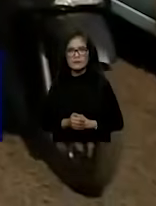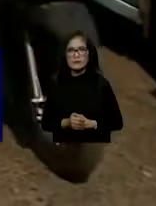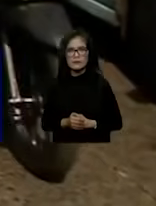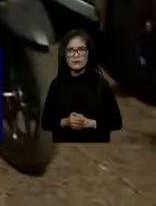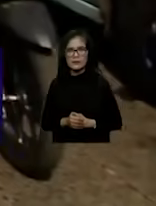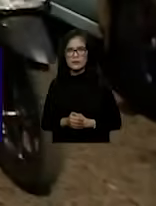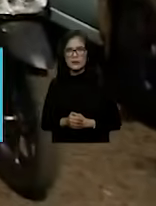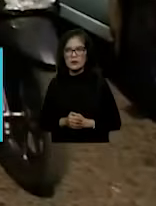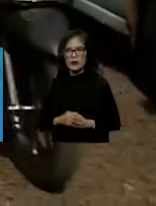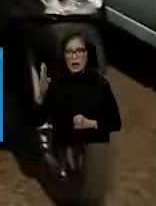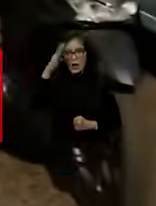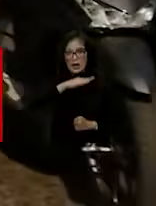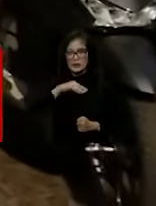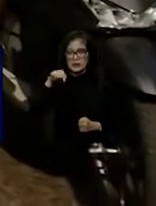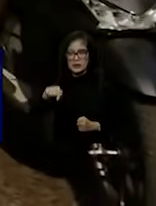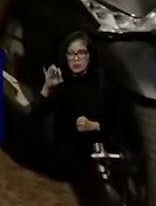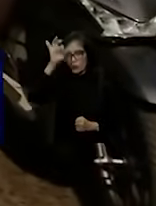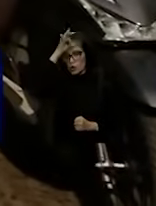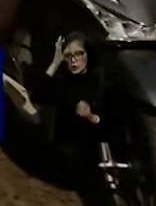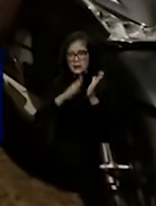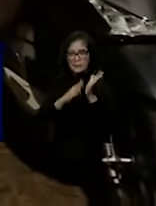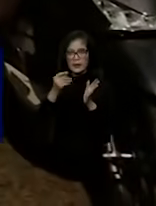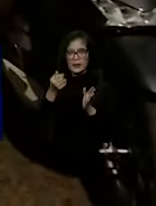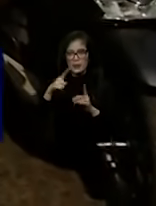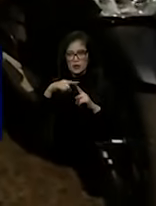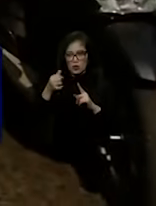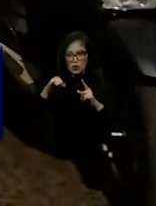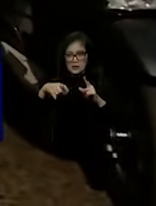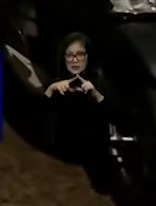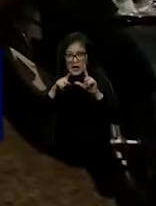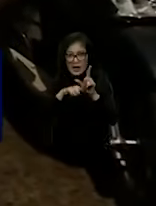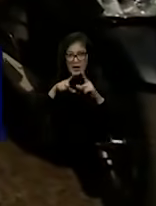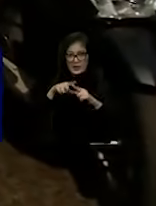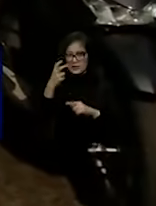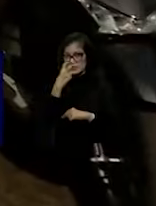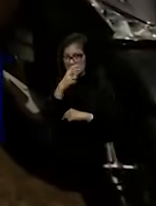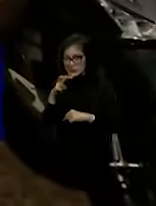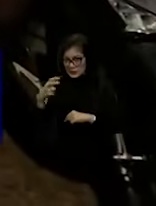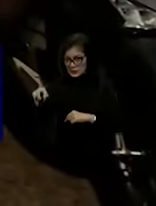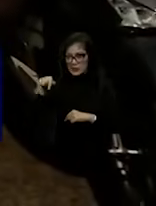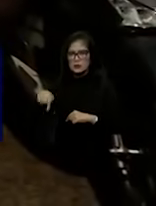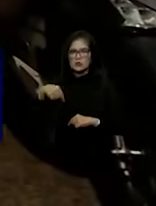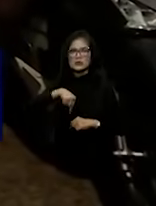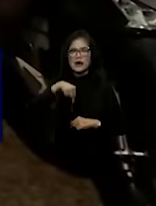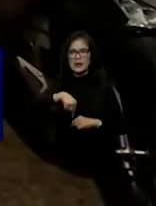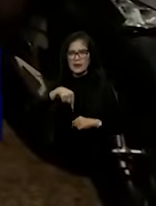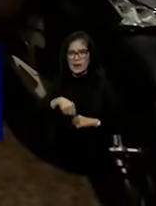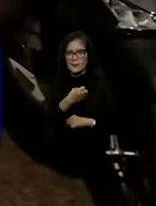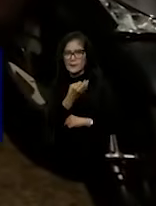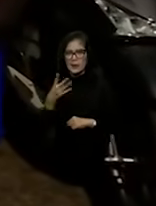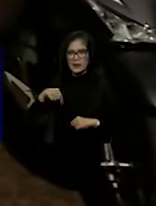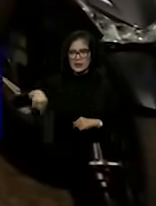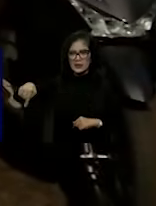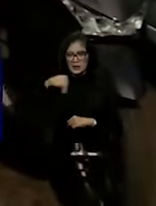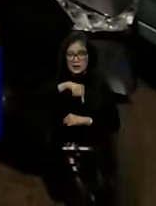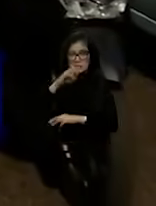Pemirsa, hari ini Polda Metro Jaya menggelar operasi Patuh Jaya 2024 yang diselenggarakan di sejumlah titik di DKI